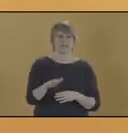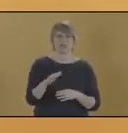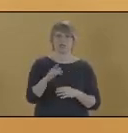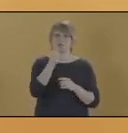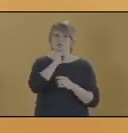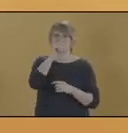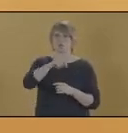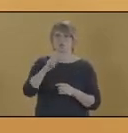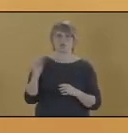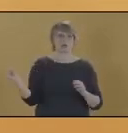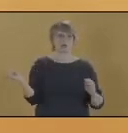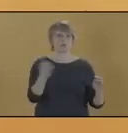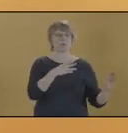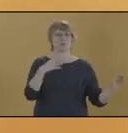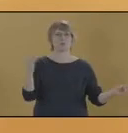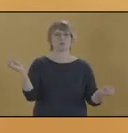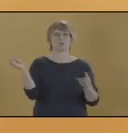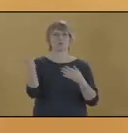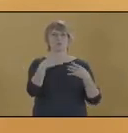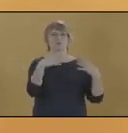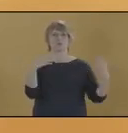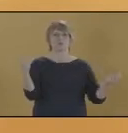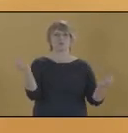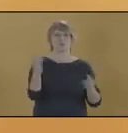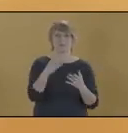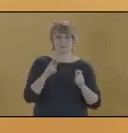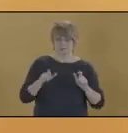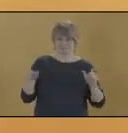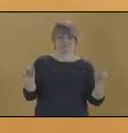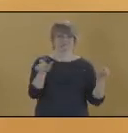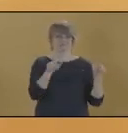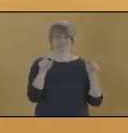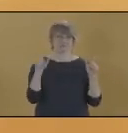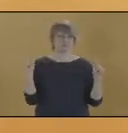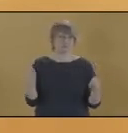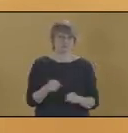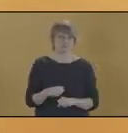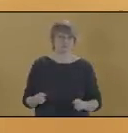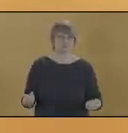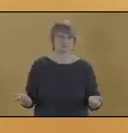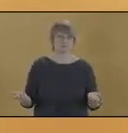oder der Nutzerinnen gespült. Man kann praktisch sich gar nicht dagegen wehren,